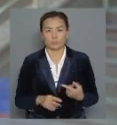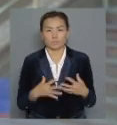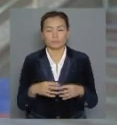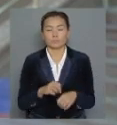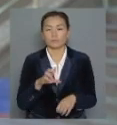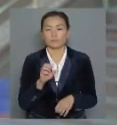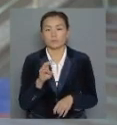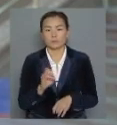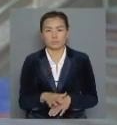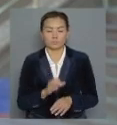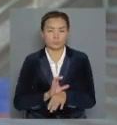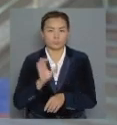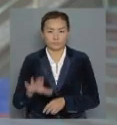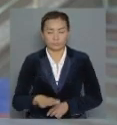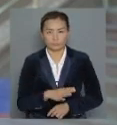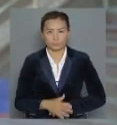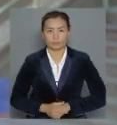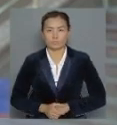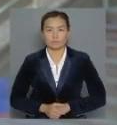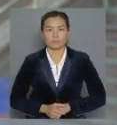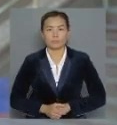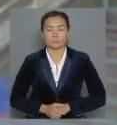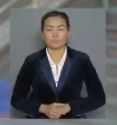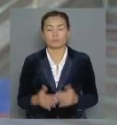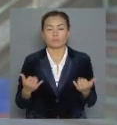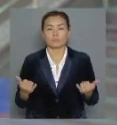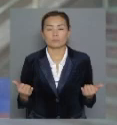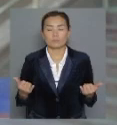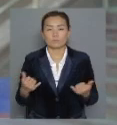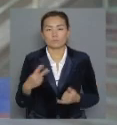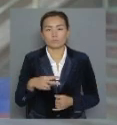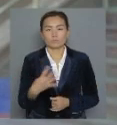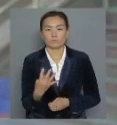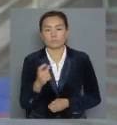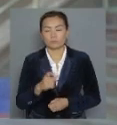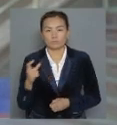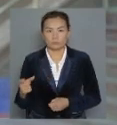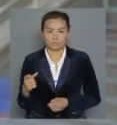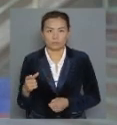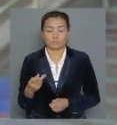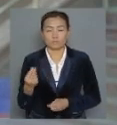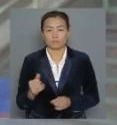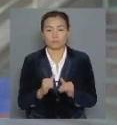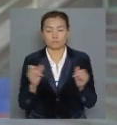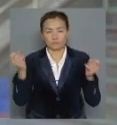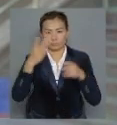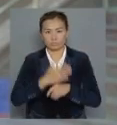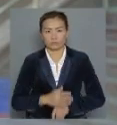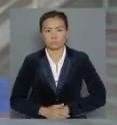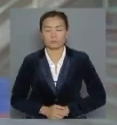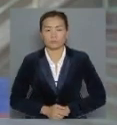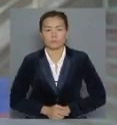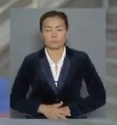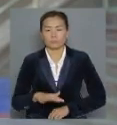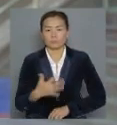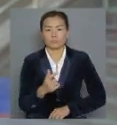банкке жолдаған болатынбыз. Қазіргі уақытта 24 адам төлем қабілеттілігін анықтады.